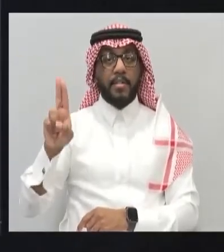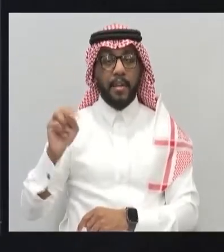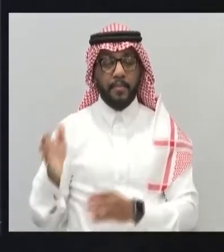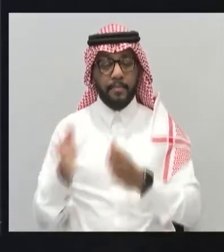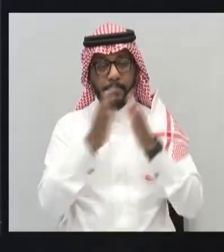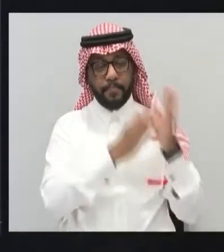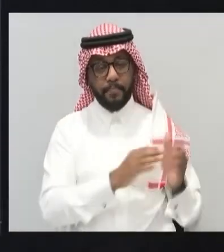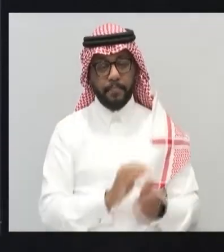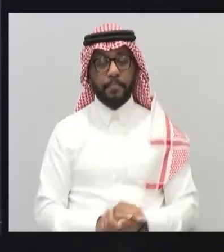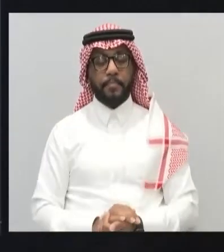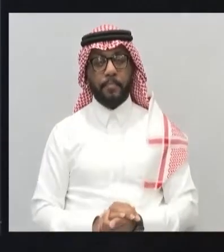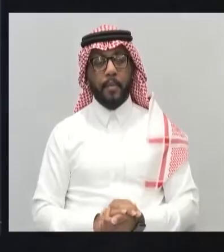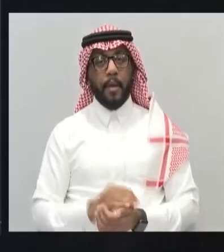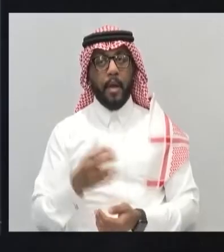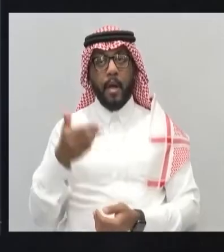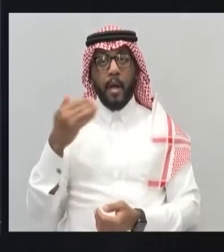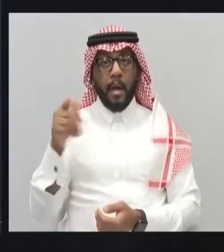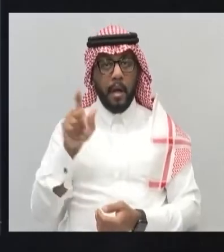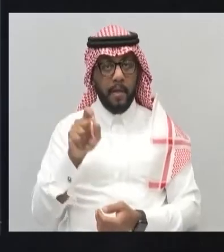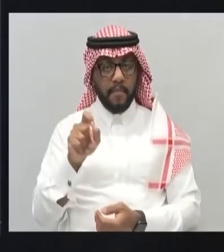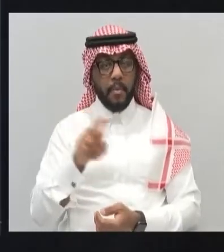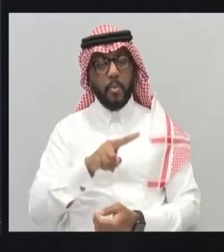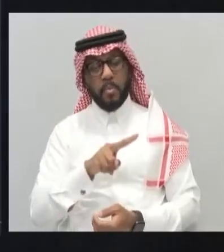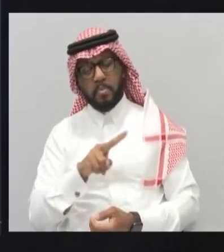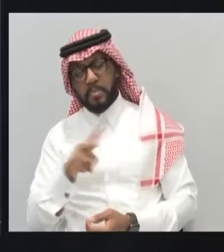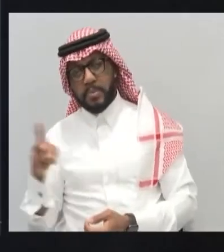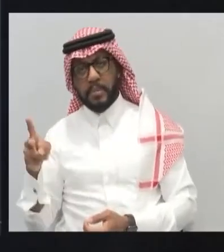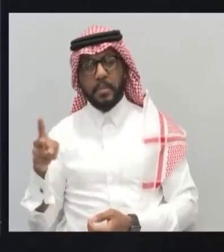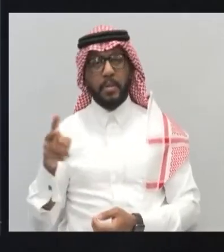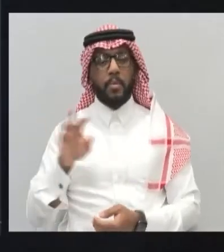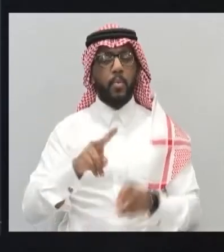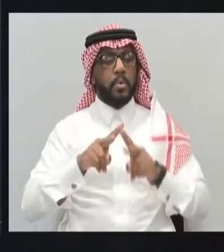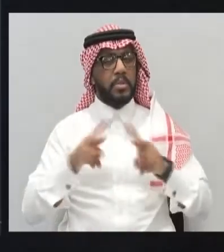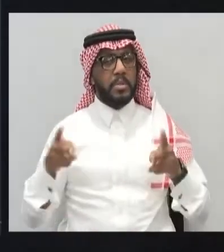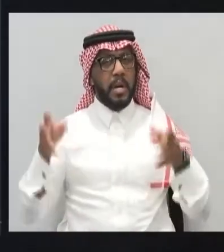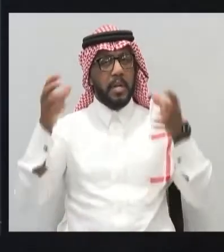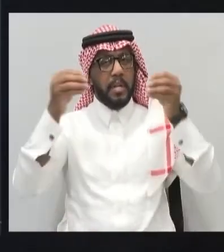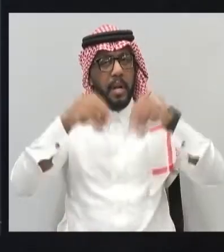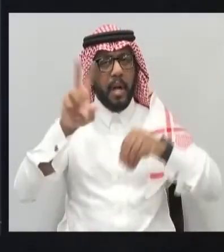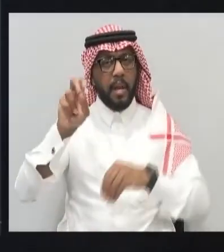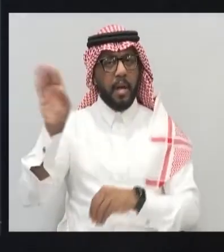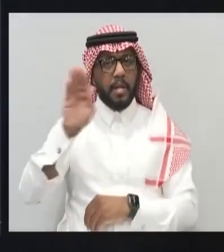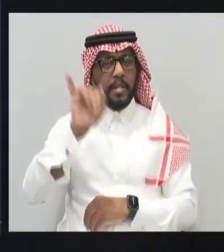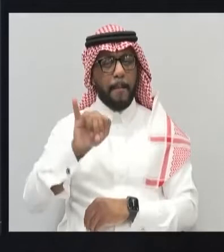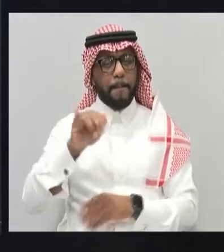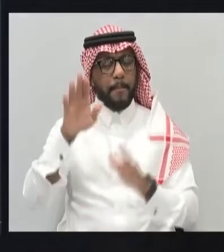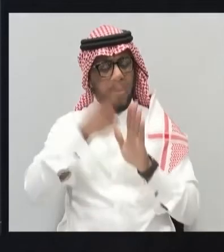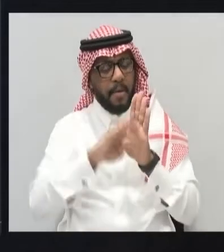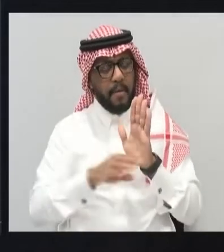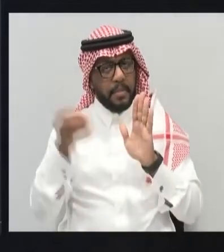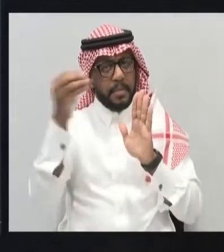وبعض الصيغ المختلفه او المتنوعه للقسم مثل يين الله او ايم الله او ق عمرك